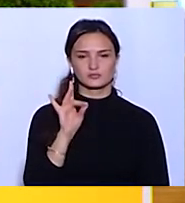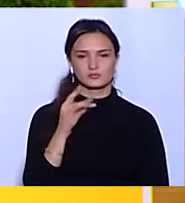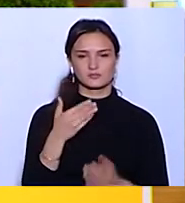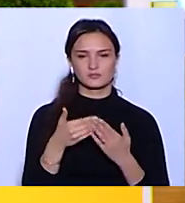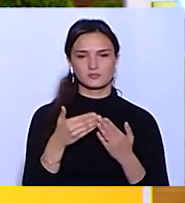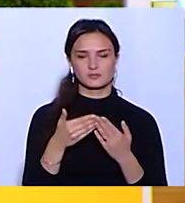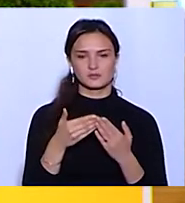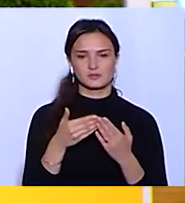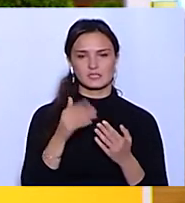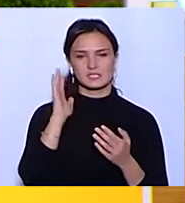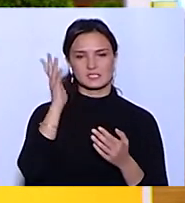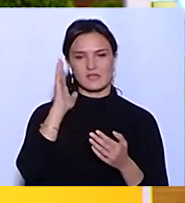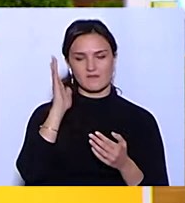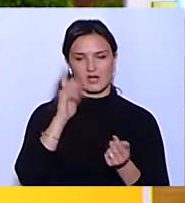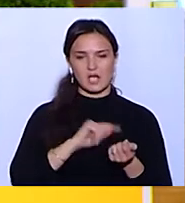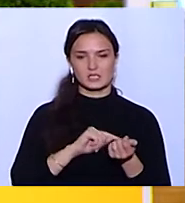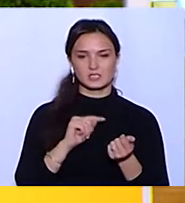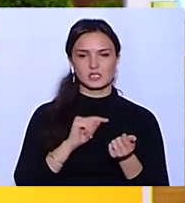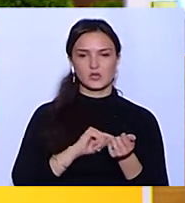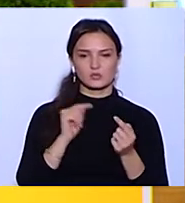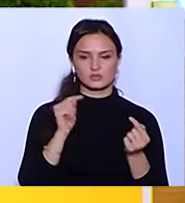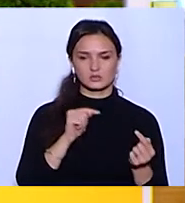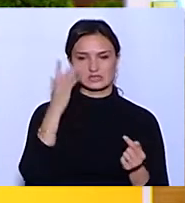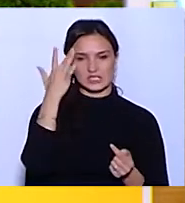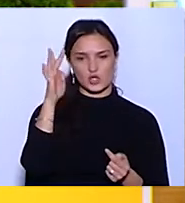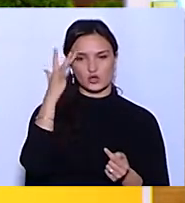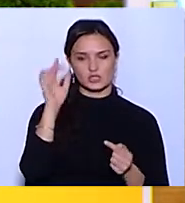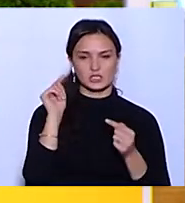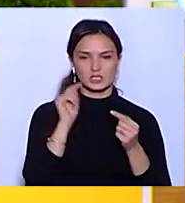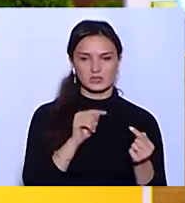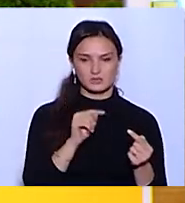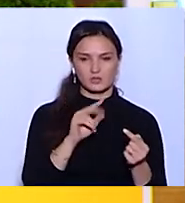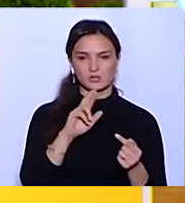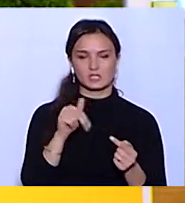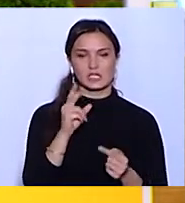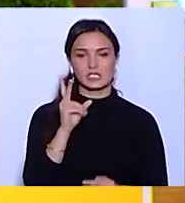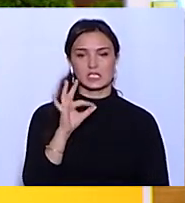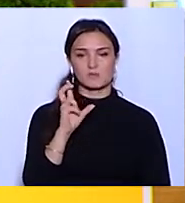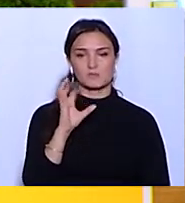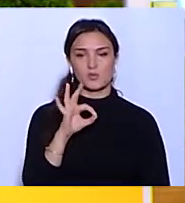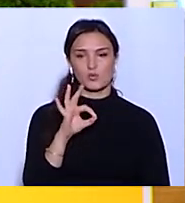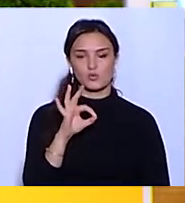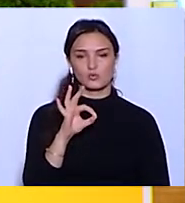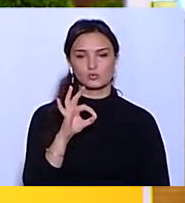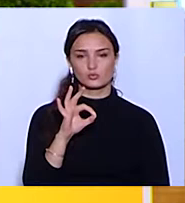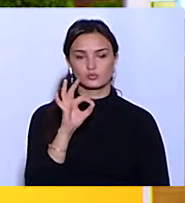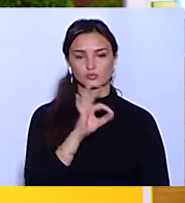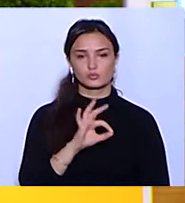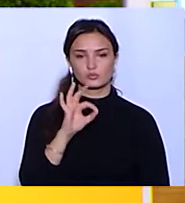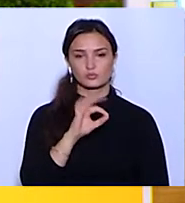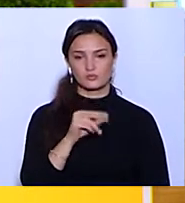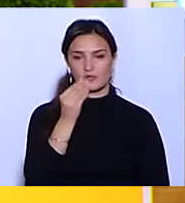მოსაწესრიგებელი, არტერიული წნევის საწინააღმდეგო, ათეროსკლეროზის საწინააღმდეგო და კიბოს პროფილაქტიკაზე